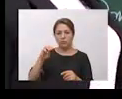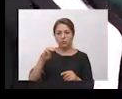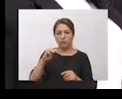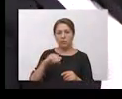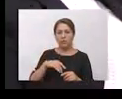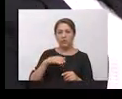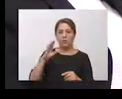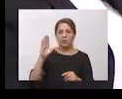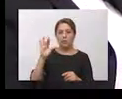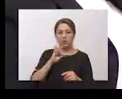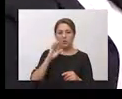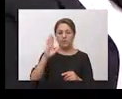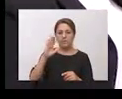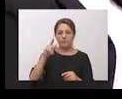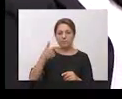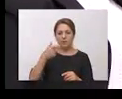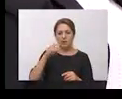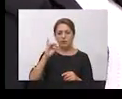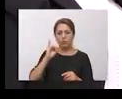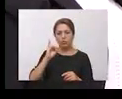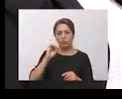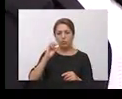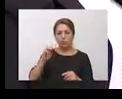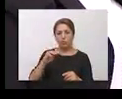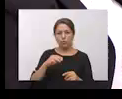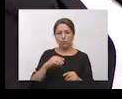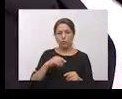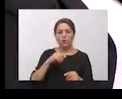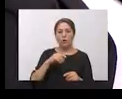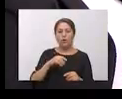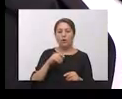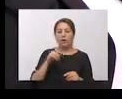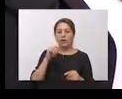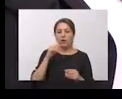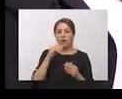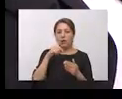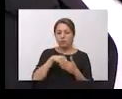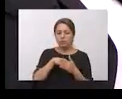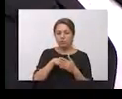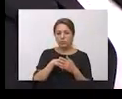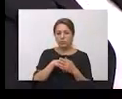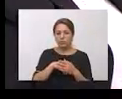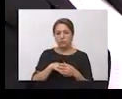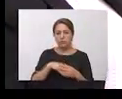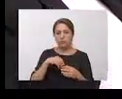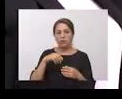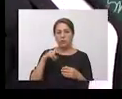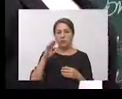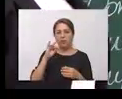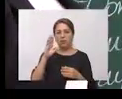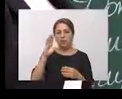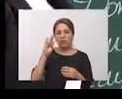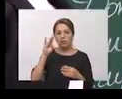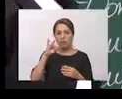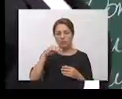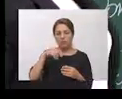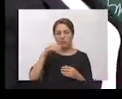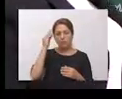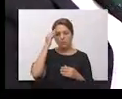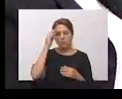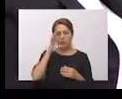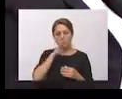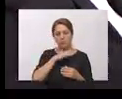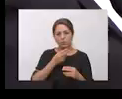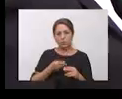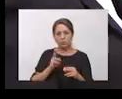Они относятся к одному и тому же слову в предложении, подлежащему ливни, сочетаются с подлежащим ливни, то